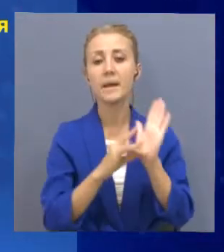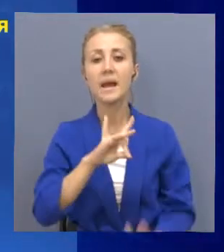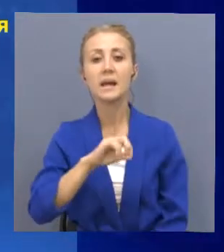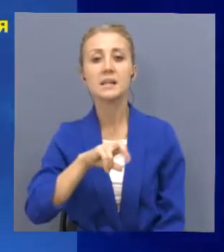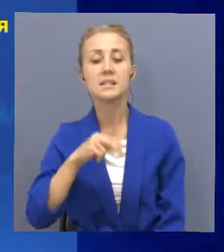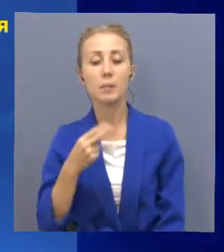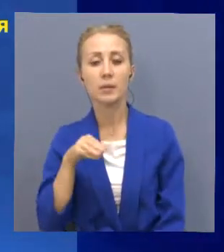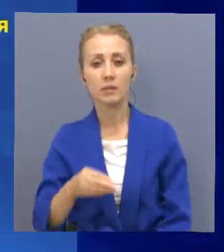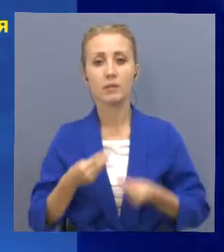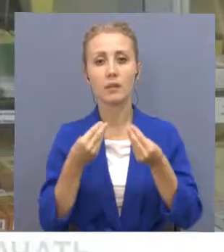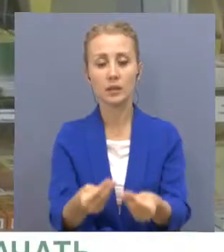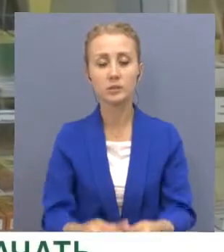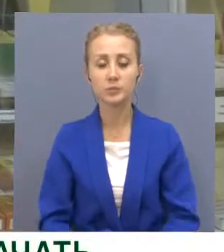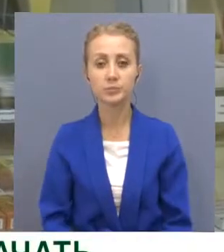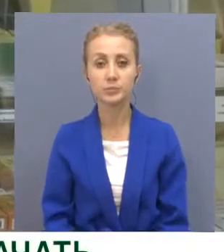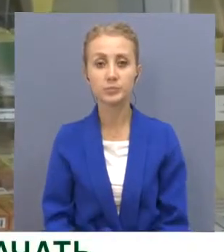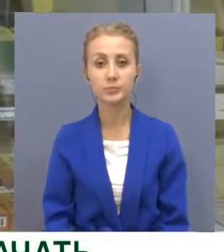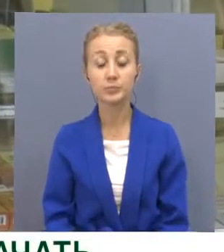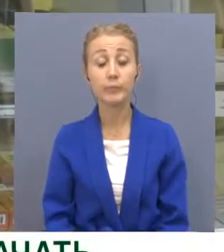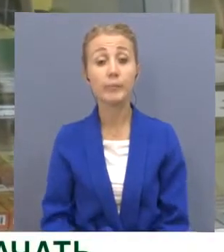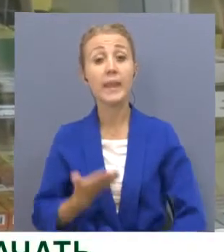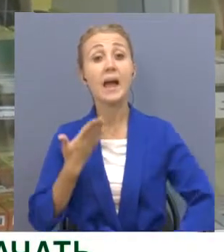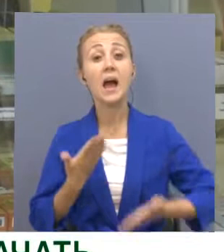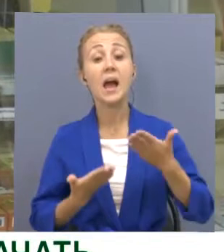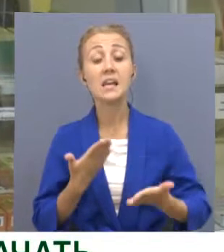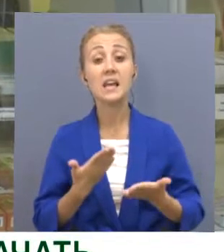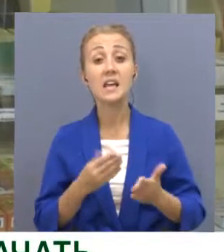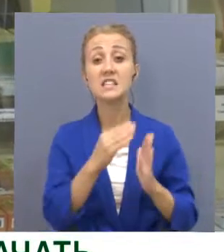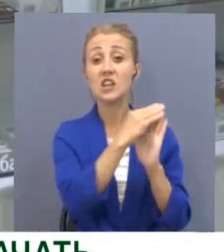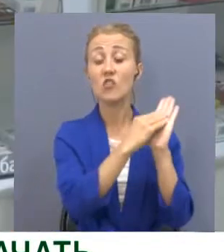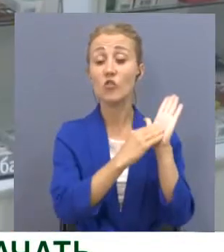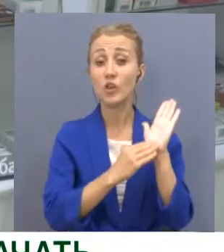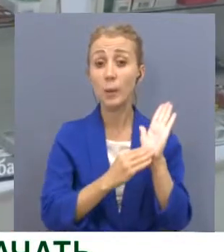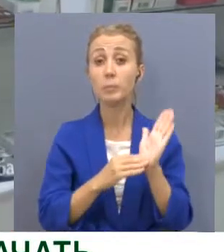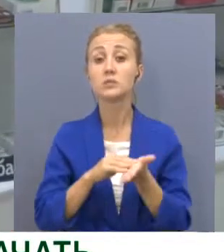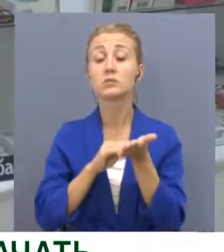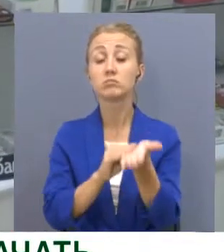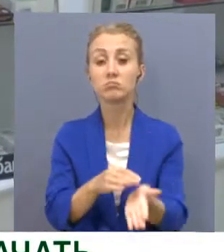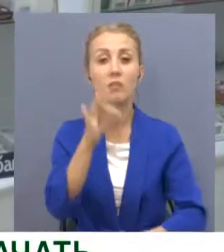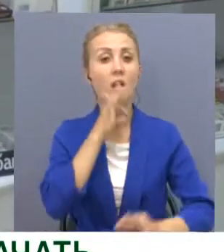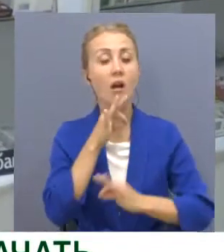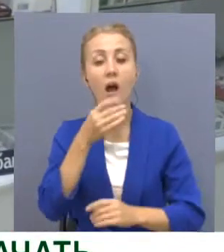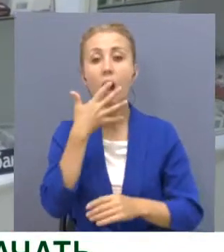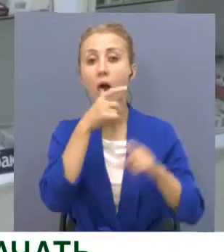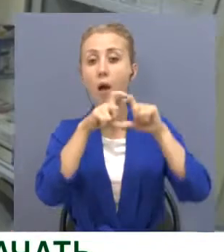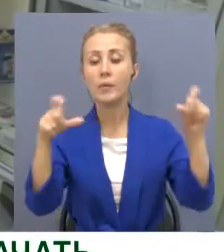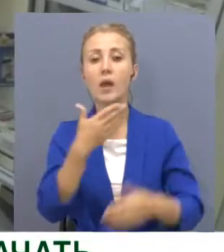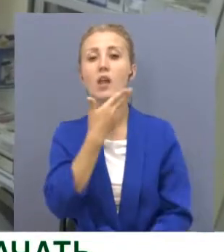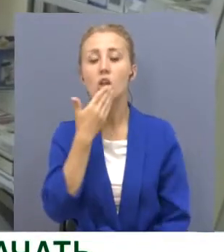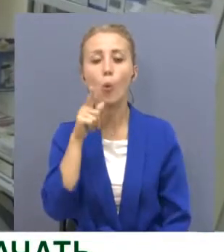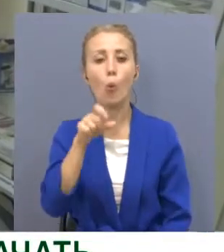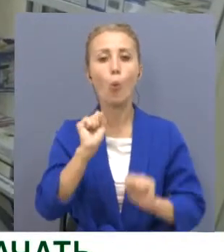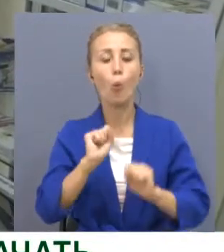рецепты. В случае, если выписанных лекарств нет в наличии, пациенту необходимо обратиться в контакт-центр